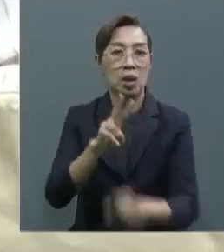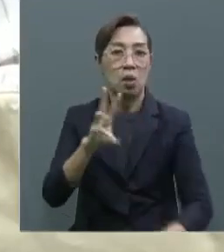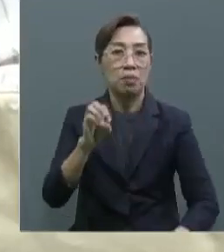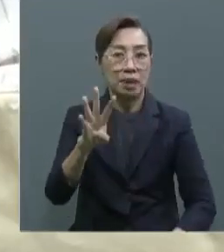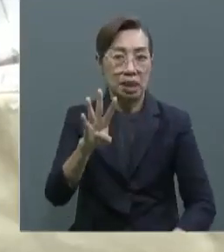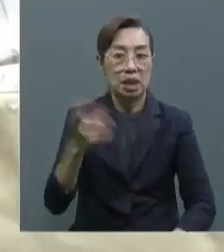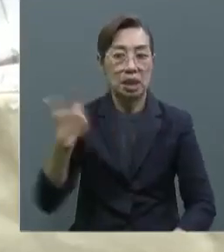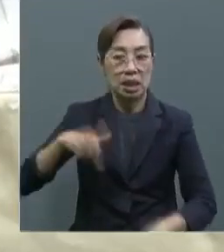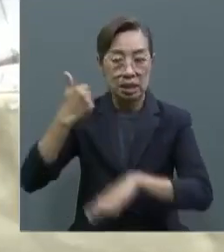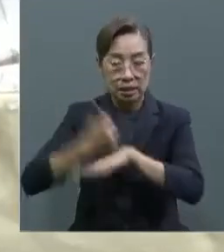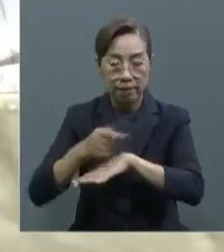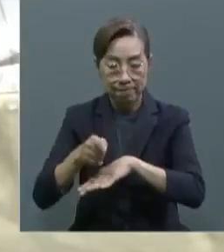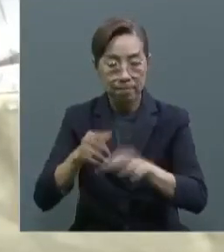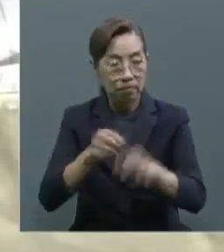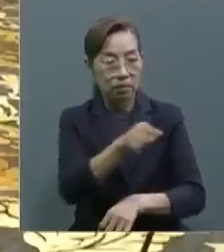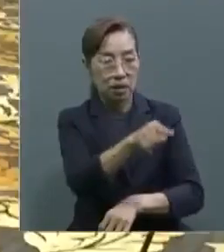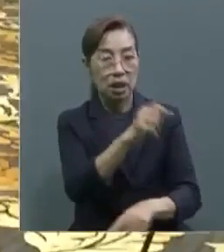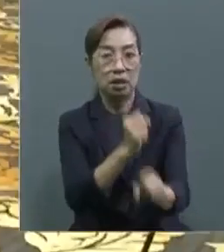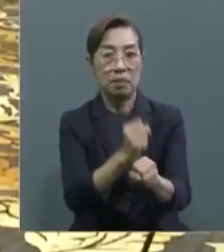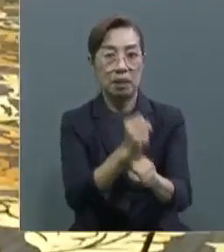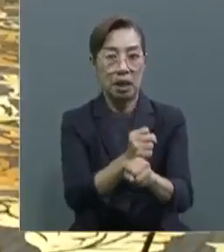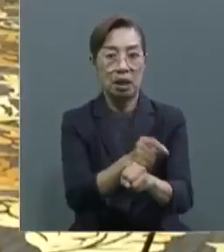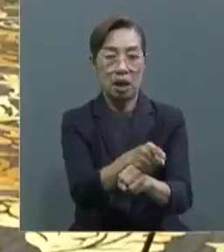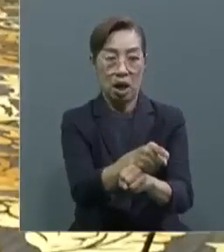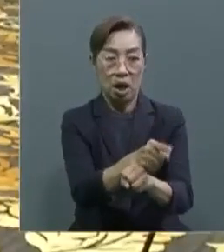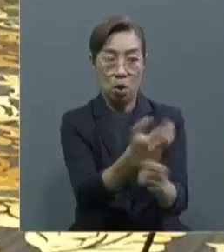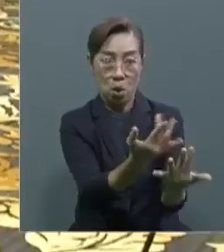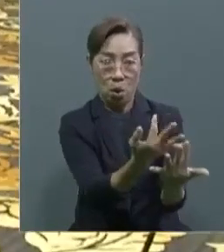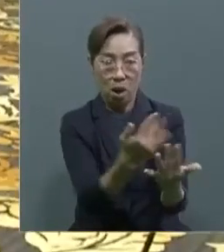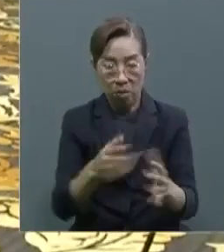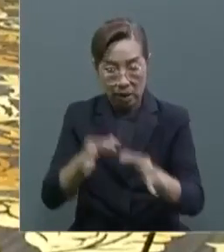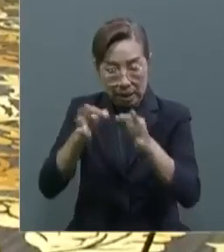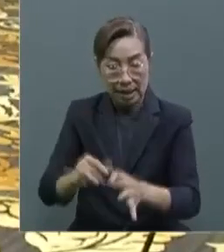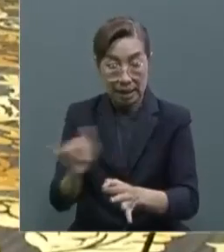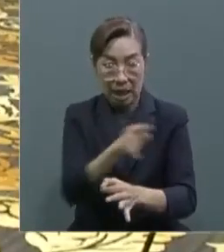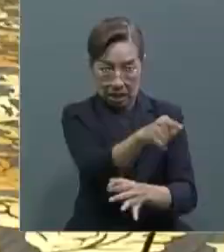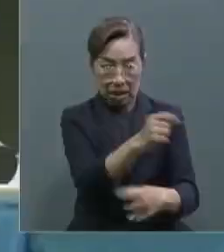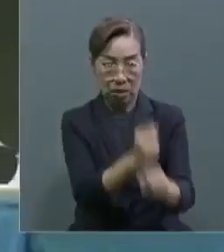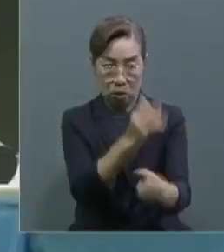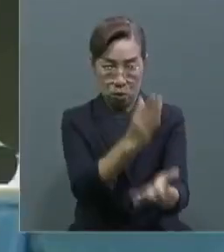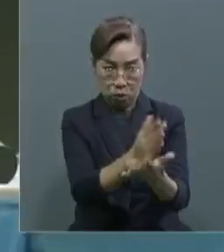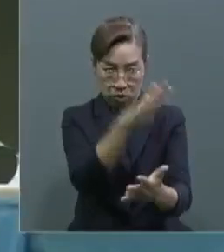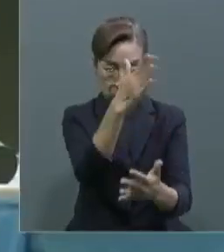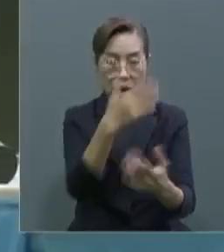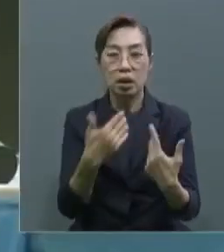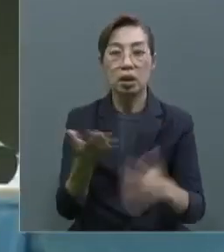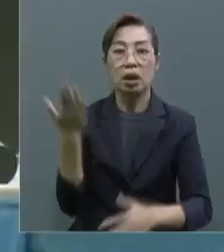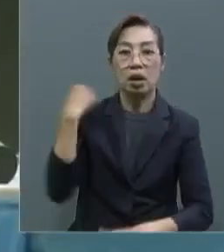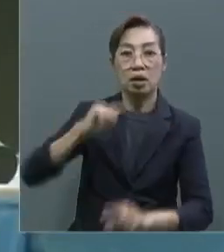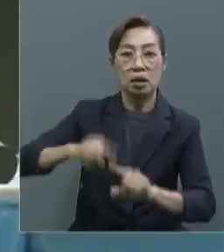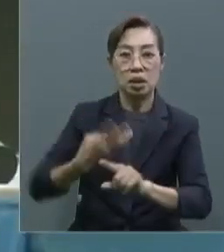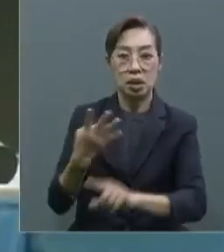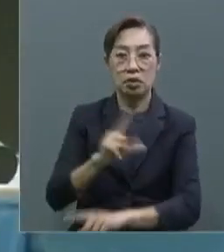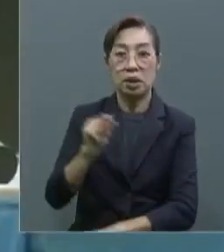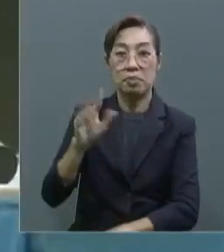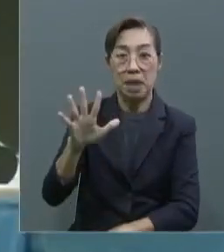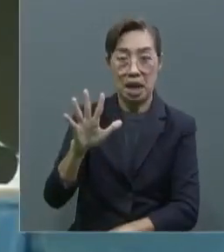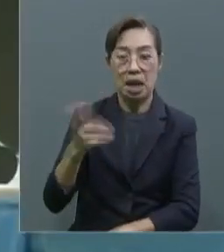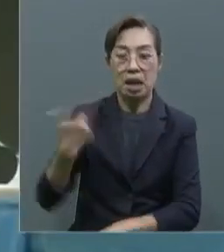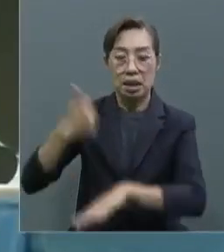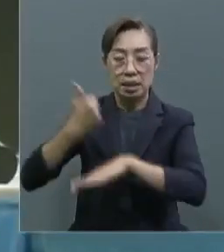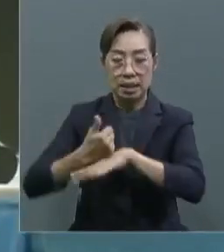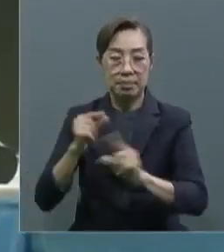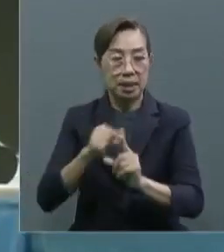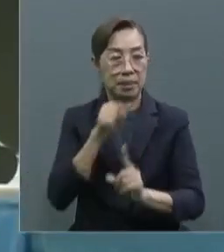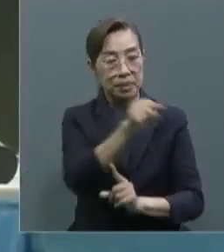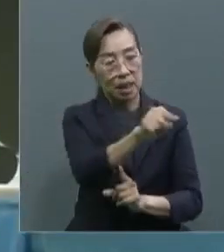ค่ะศาลได้มีคำสั่งให้หยุดปฏิบัติหน้าที่ระหว่างการพิจารณาคดีจนกระทั่งล่าสุดก็คือวันที่25เมษายนศาลมี